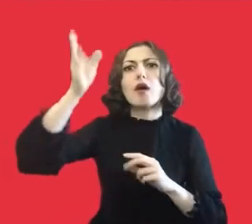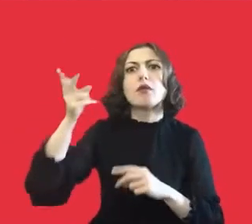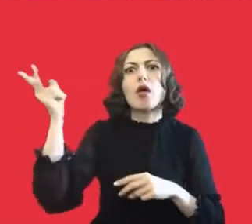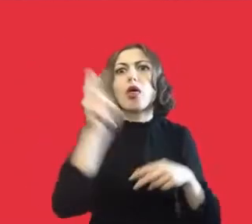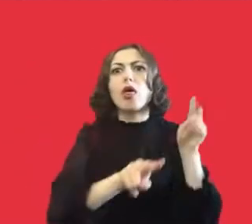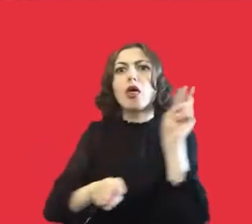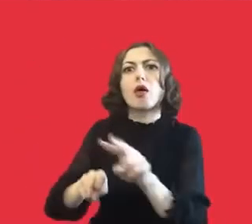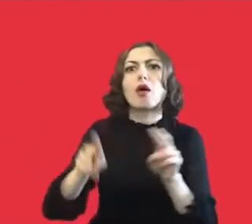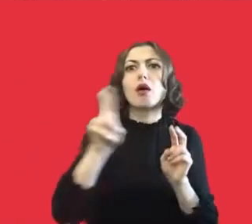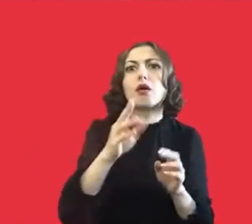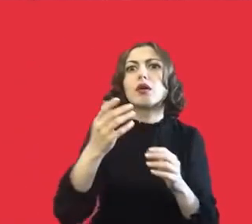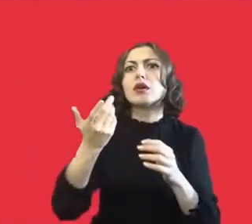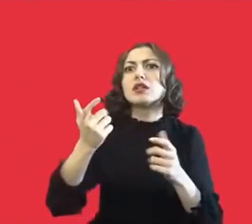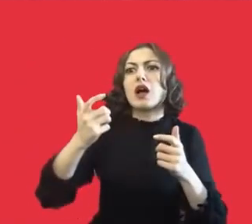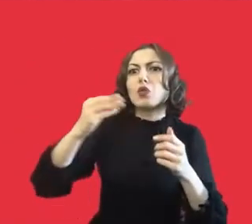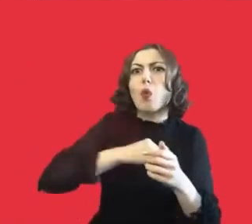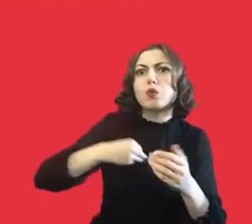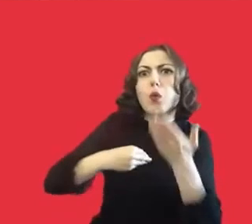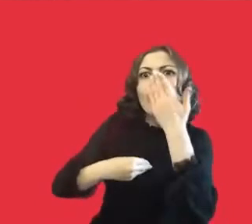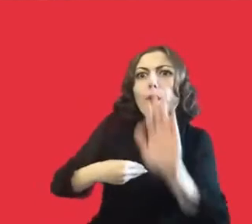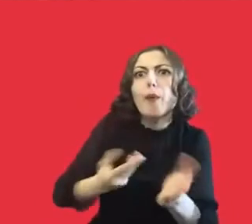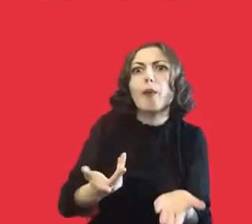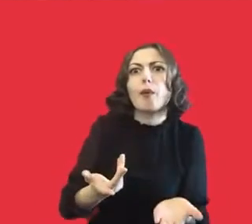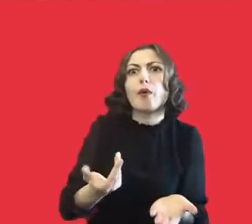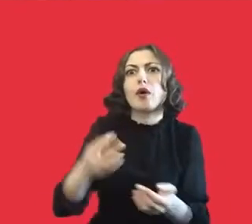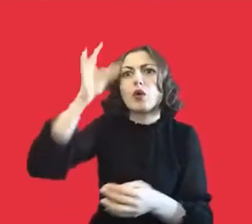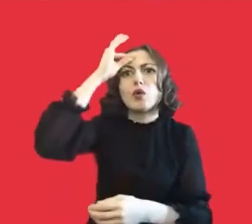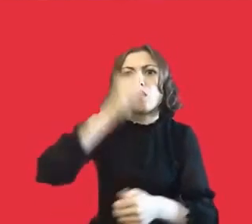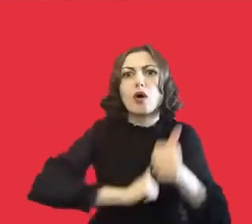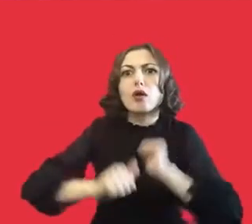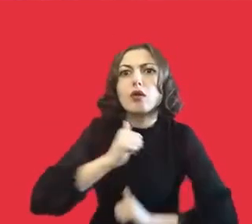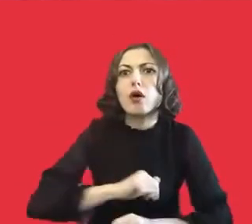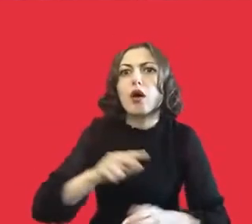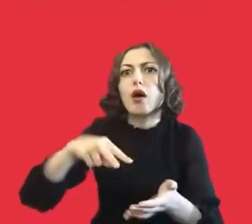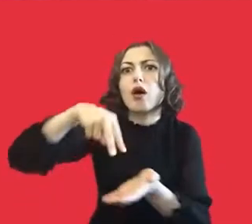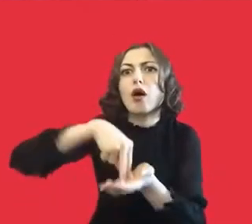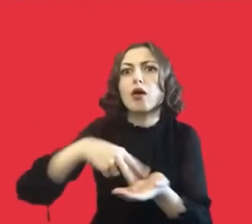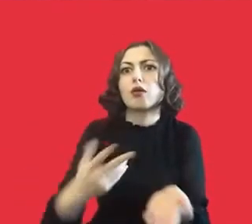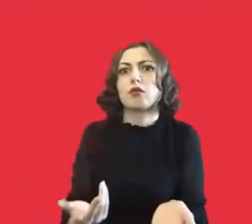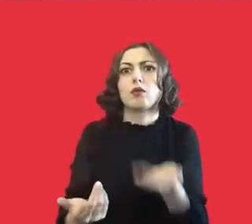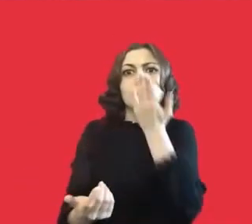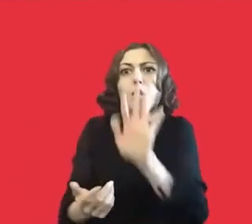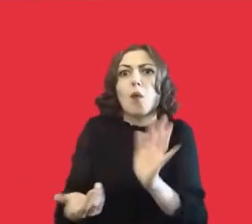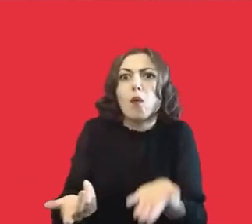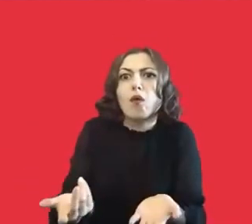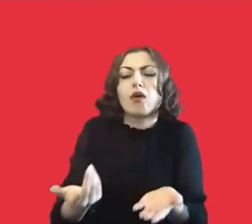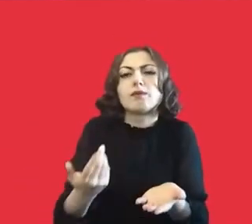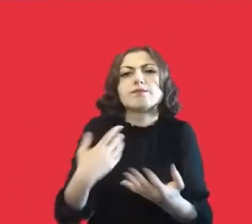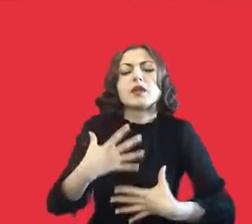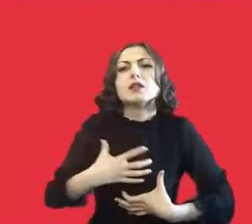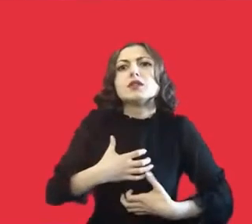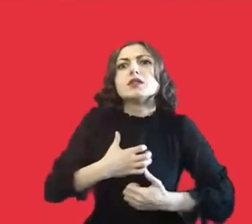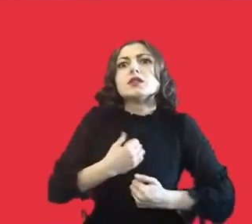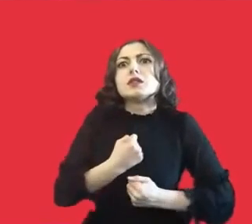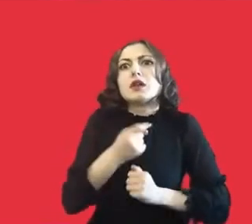sistemi yoktu. Bir üniversite ayakta, tıp fakültesi ayaktaydı ve kendi